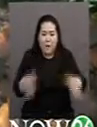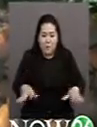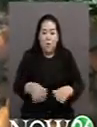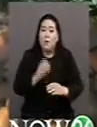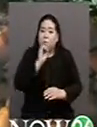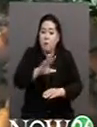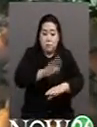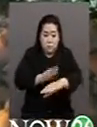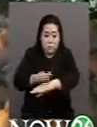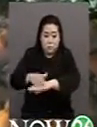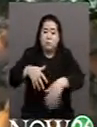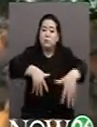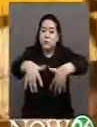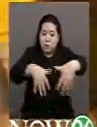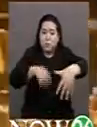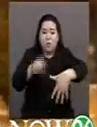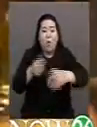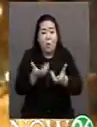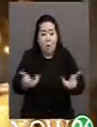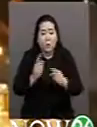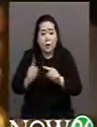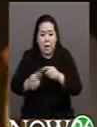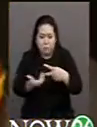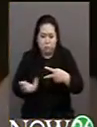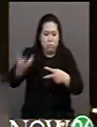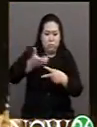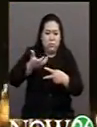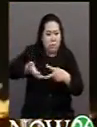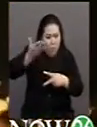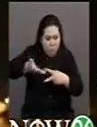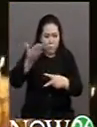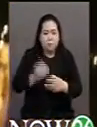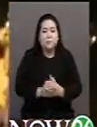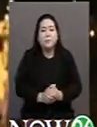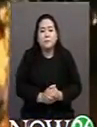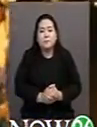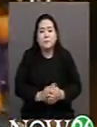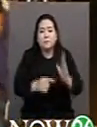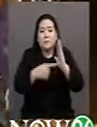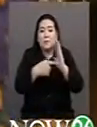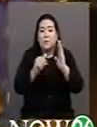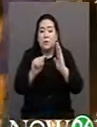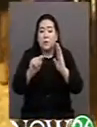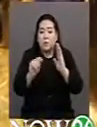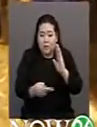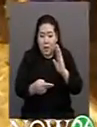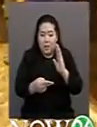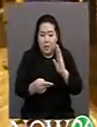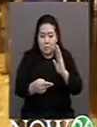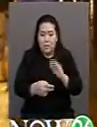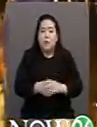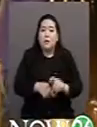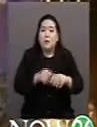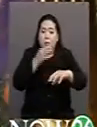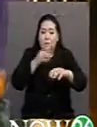ชนที่อยู่ในตลาดชั้นในให้ยกเข้าของสูงขึ้นด้วยค่ะ ครับส่วนที่อุทัยธานีนะครับที่หมู่6ตำบลเกาะเทโ